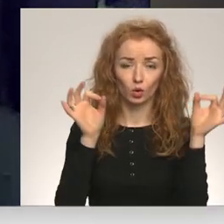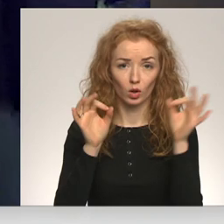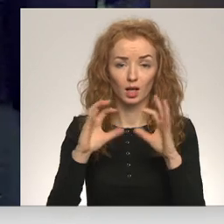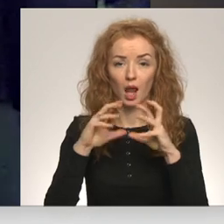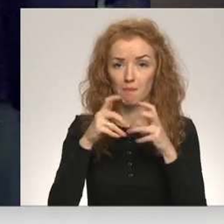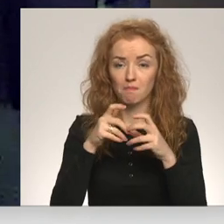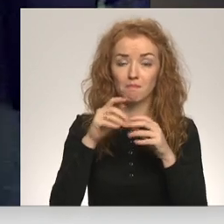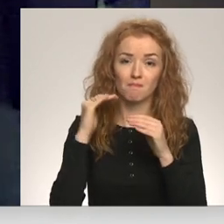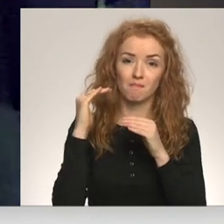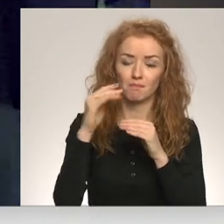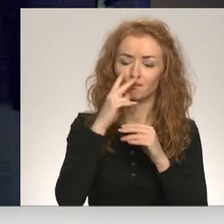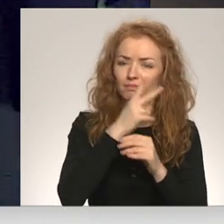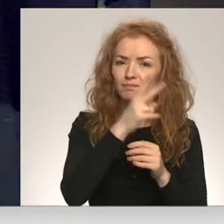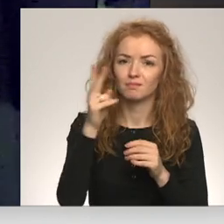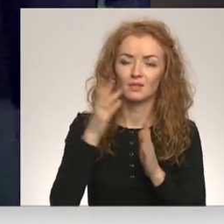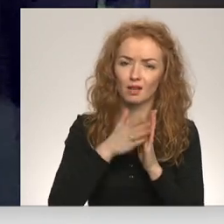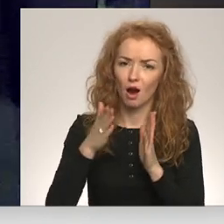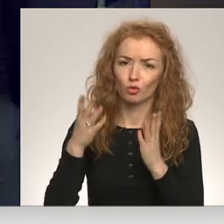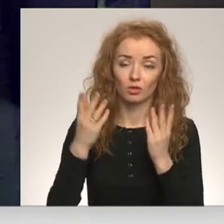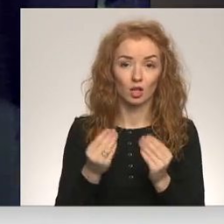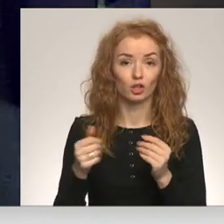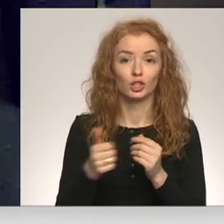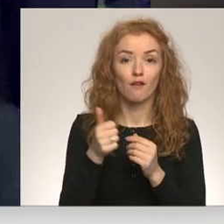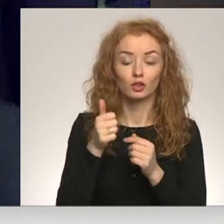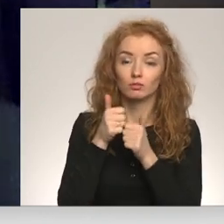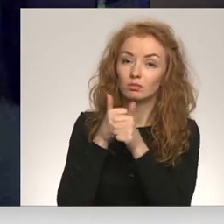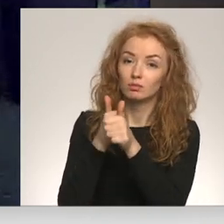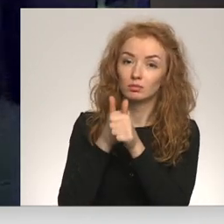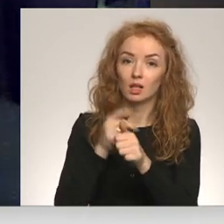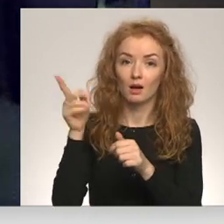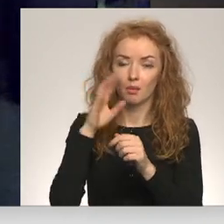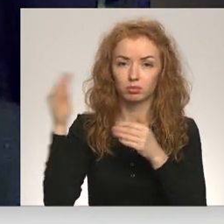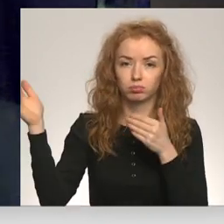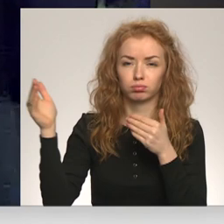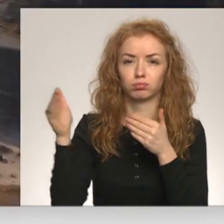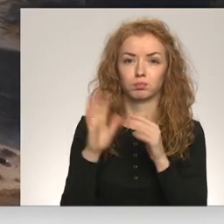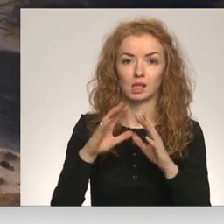vērotas nepārtraukti, īpaši sekot tiem objektiem, kas var kļūt bīstamāki Zemei.